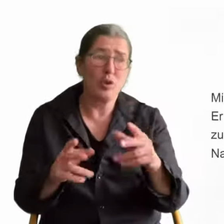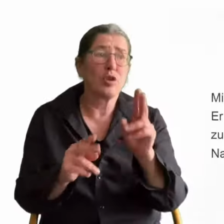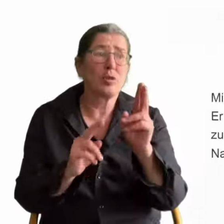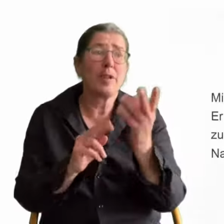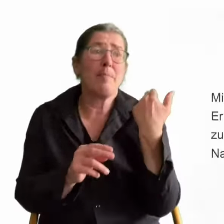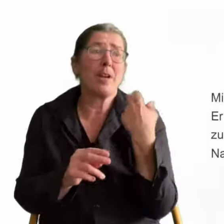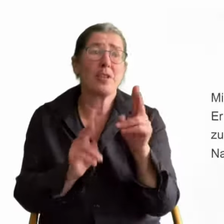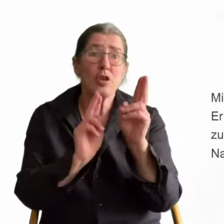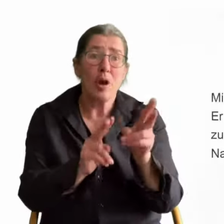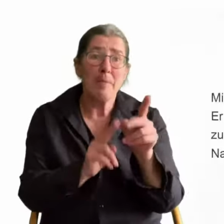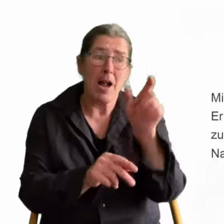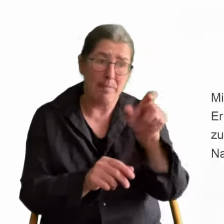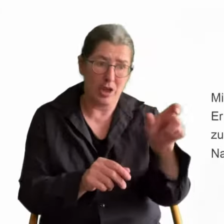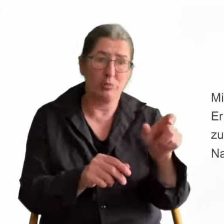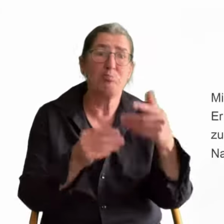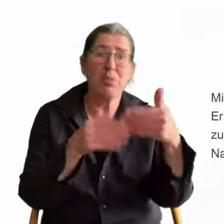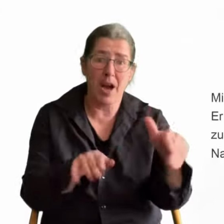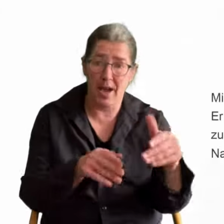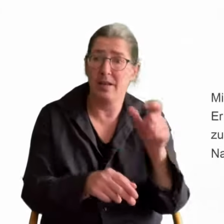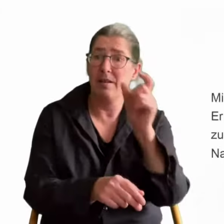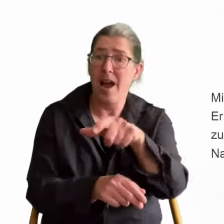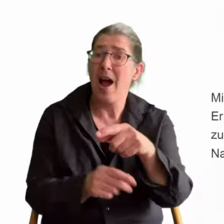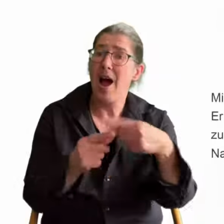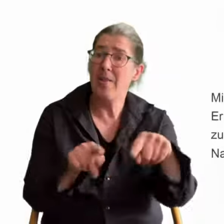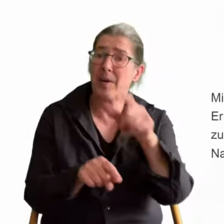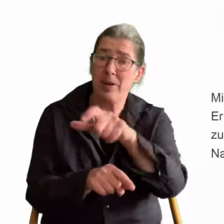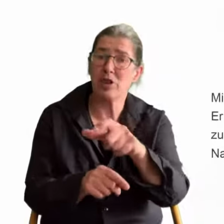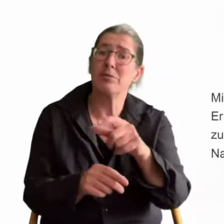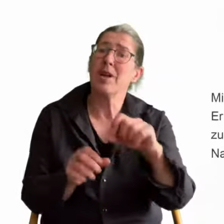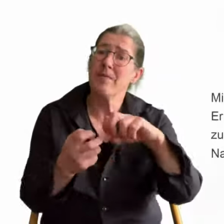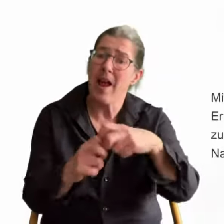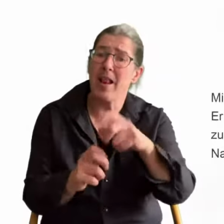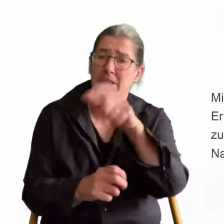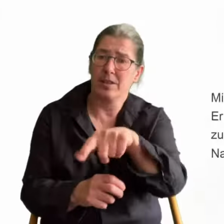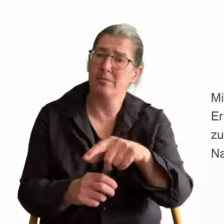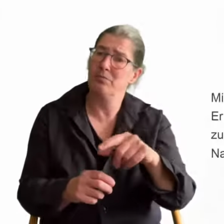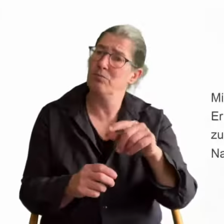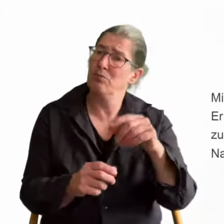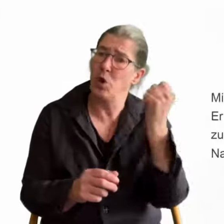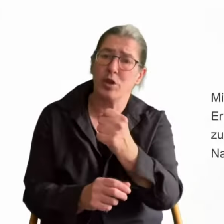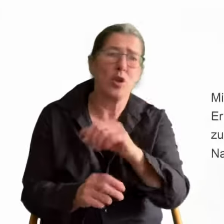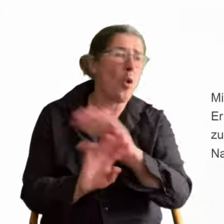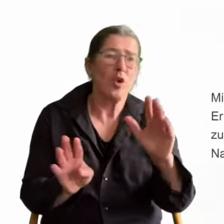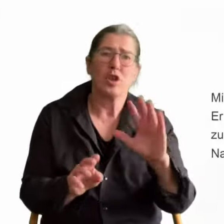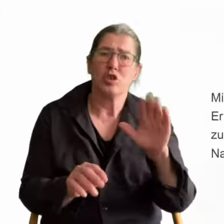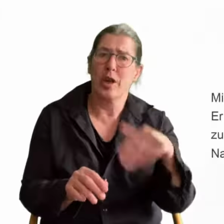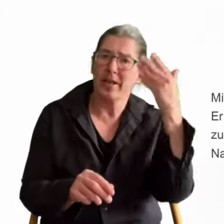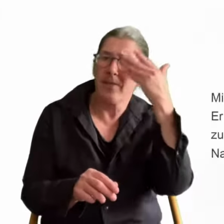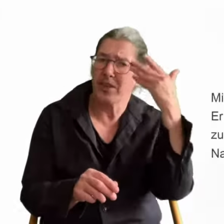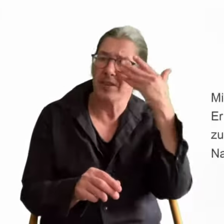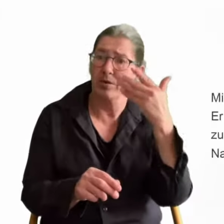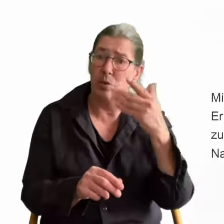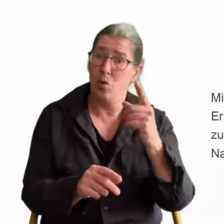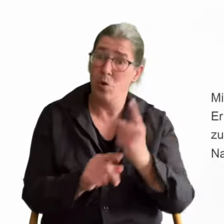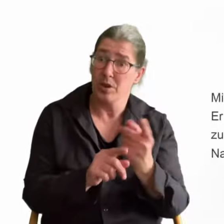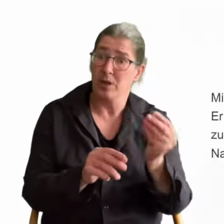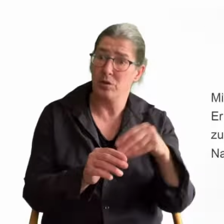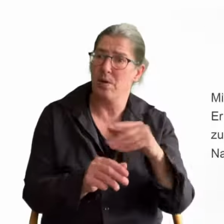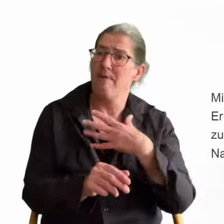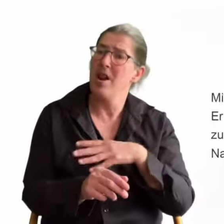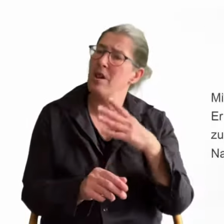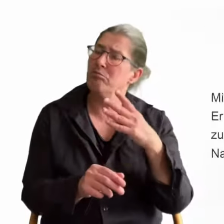damals andere menschen quälen oder töten konnten oder ein schlechtes gewissen zu haben und er wollte untersuchen